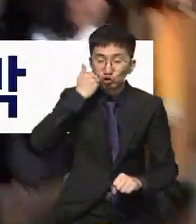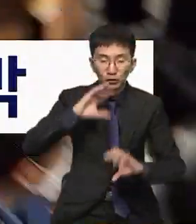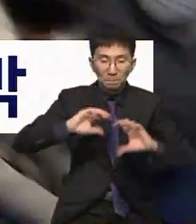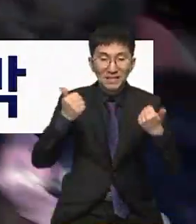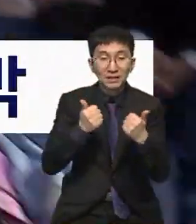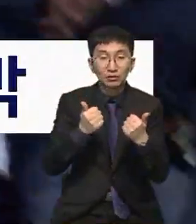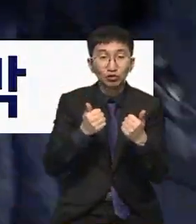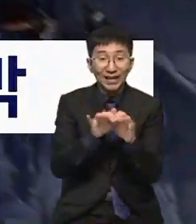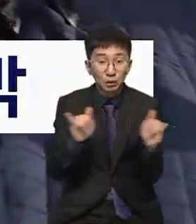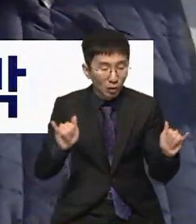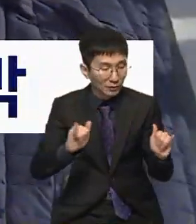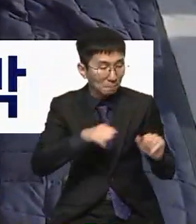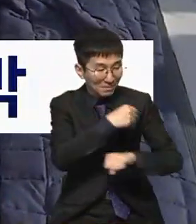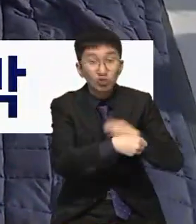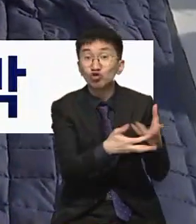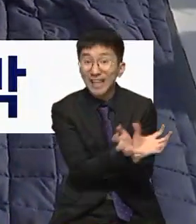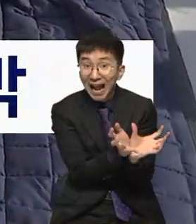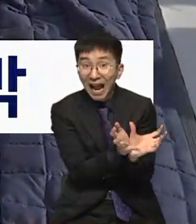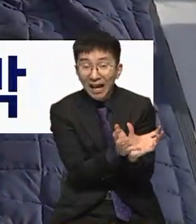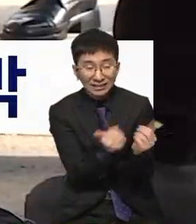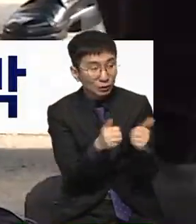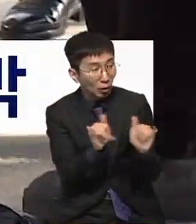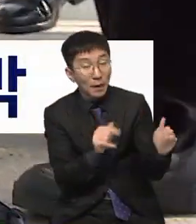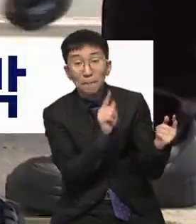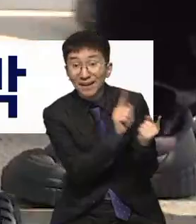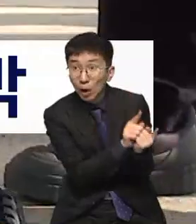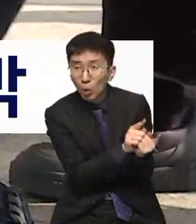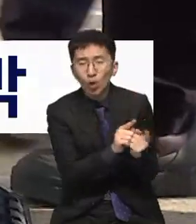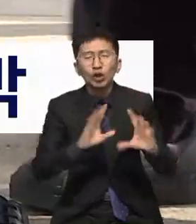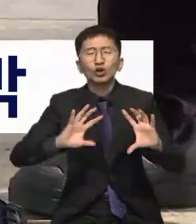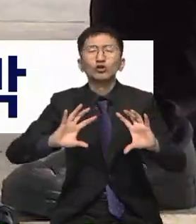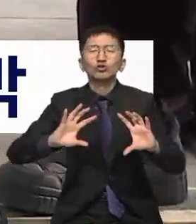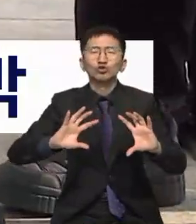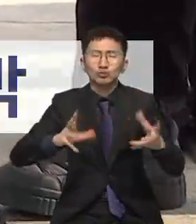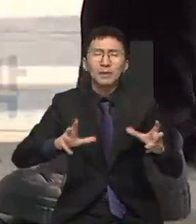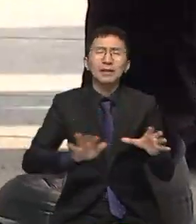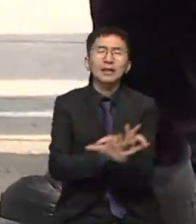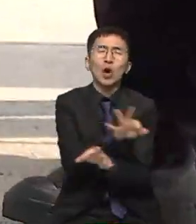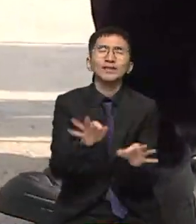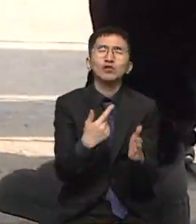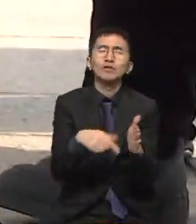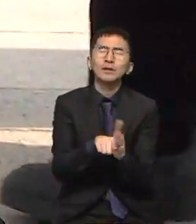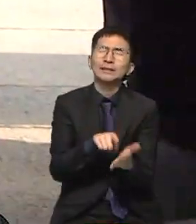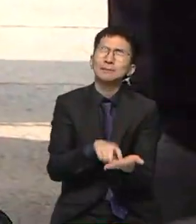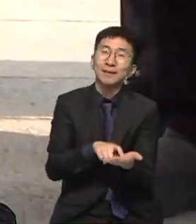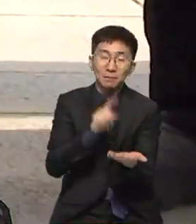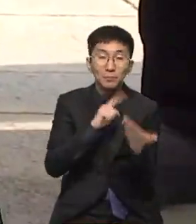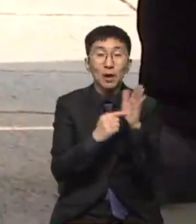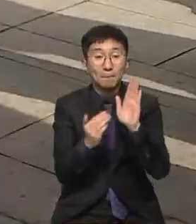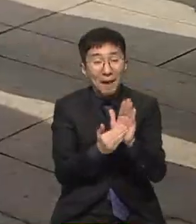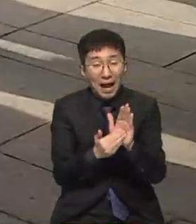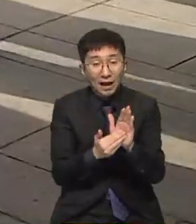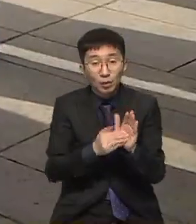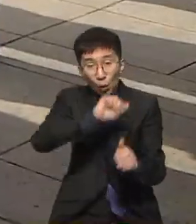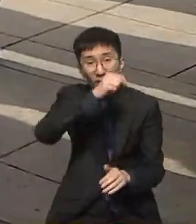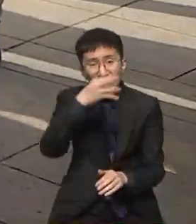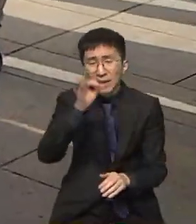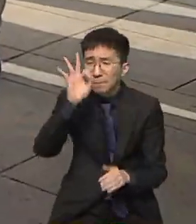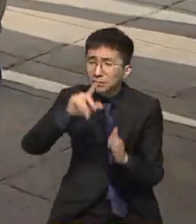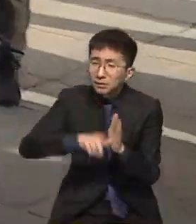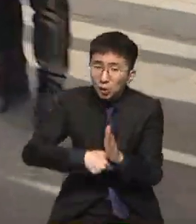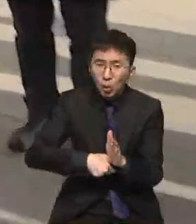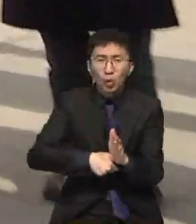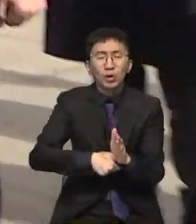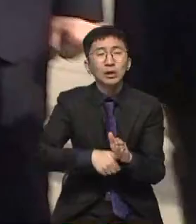의원들을 찾아 민생 안정이 먼저라며 정부를 재차 압박하기도 했습니다. 재정 건전성 훼손 지적에도 추진력과 문제